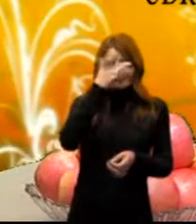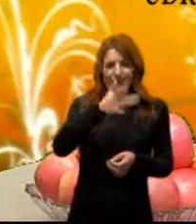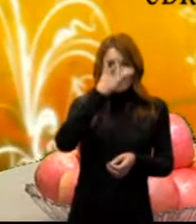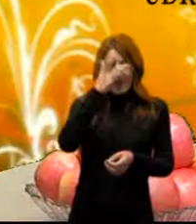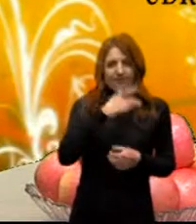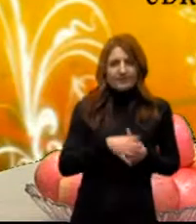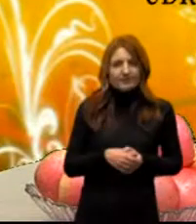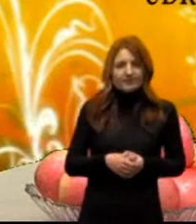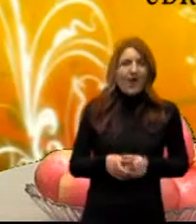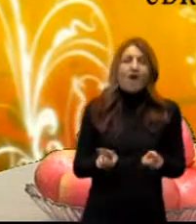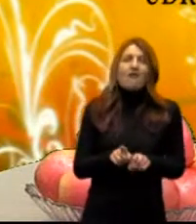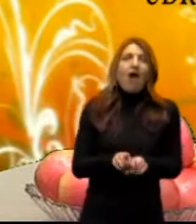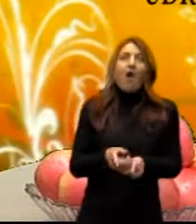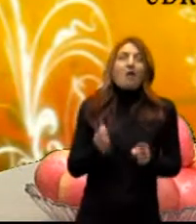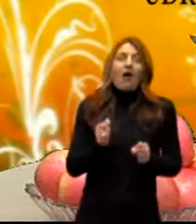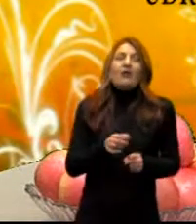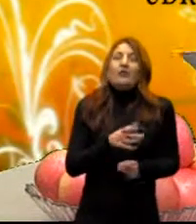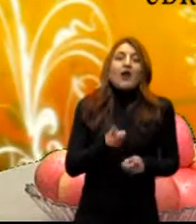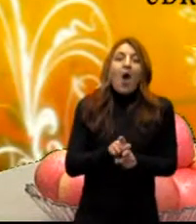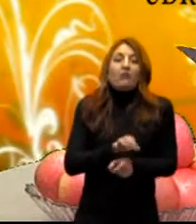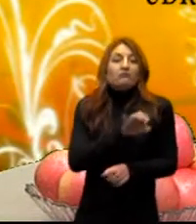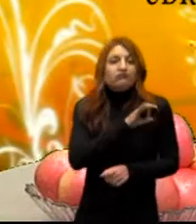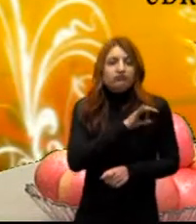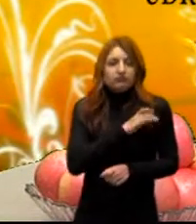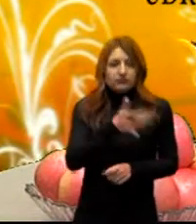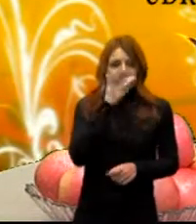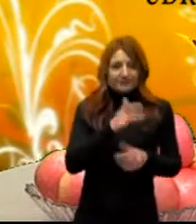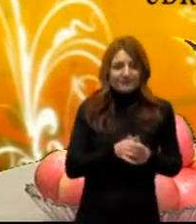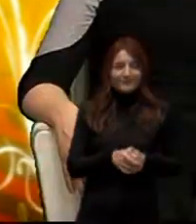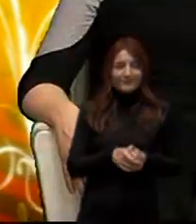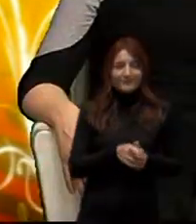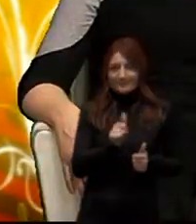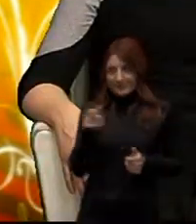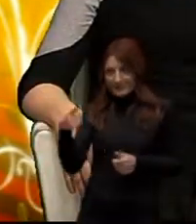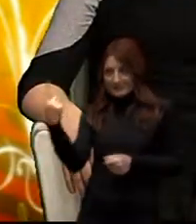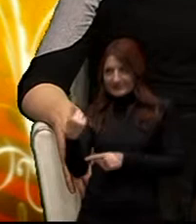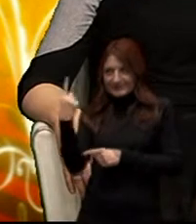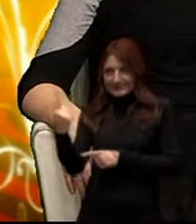ja bih rekla da umire. Ne. Mlada žena, ali zaista usamljena.